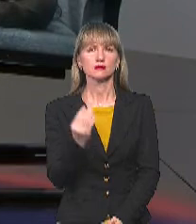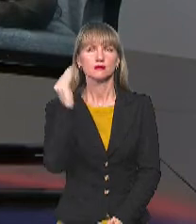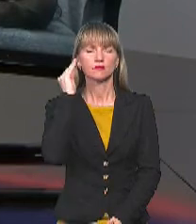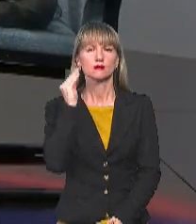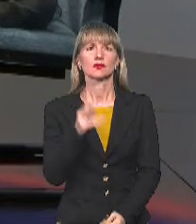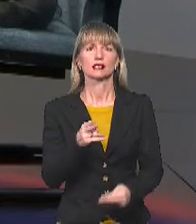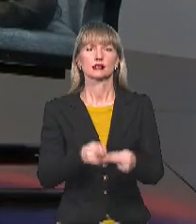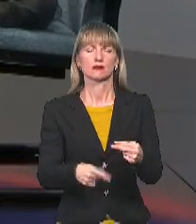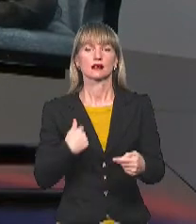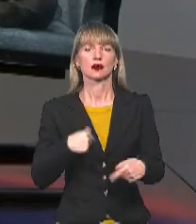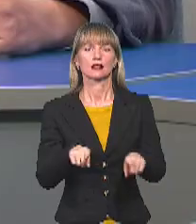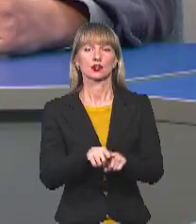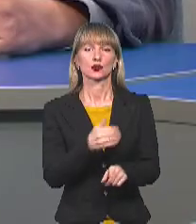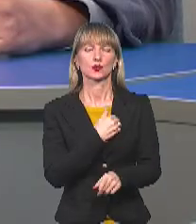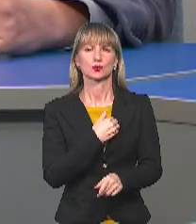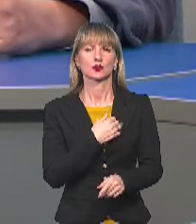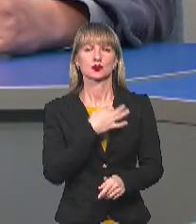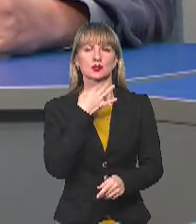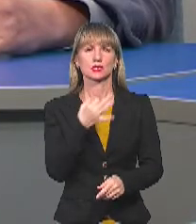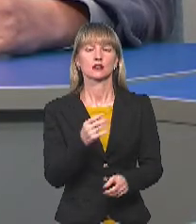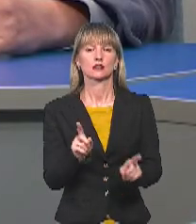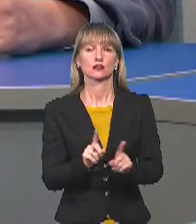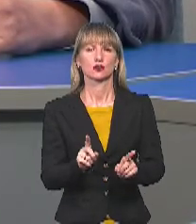ваша так, думка. Завершення теж хочеться відзначити.